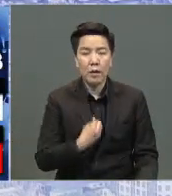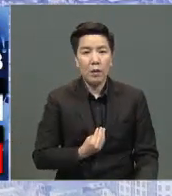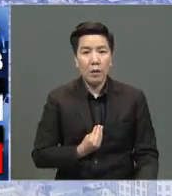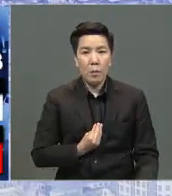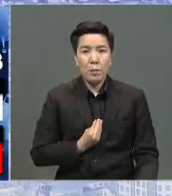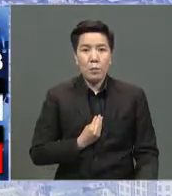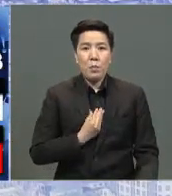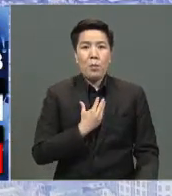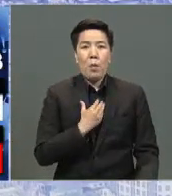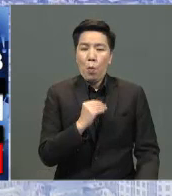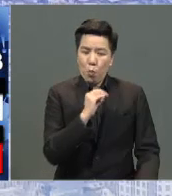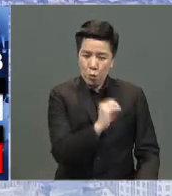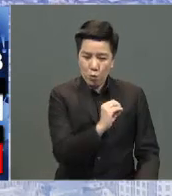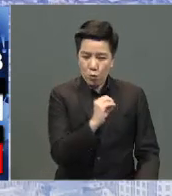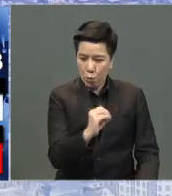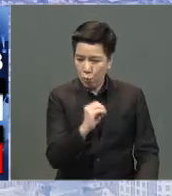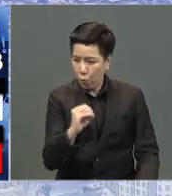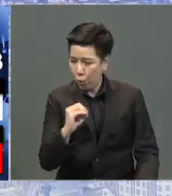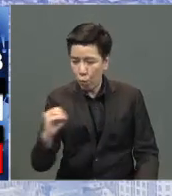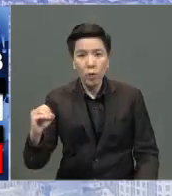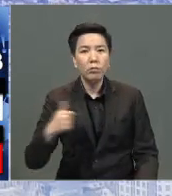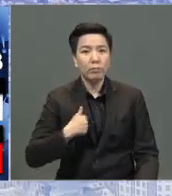เตือนพรุ่งนี้นะครับก็พูดคุยกันเราภูมิใจมากก็ตัวเลข0 0 0